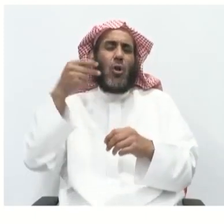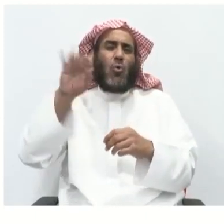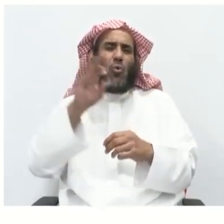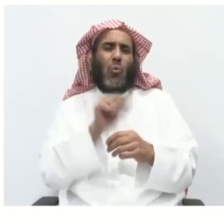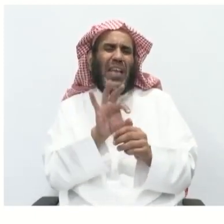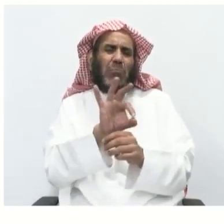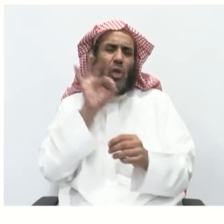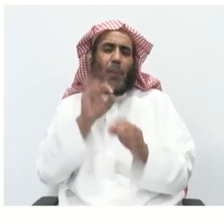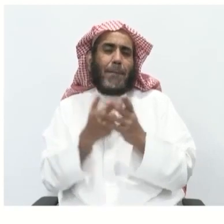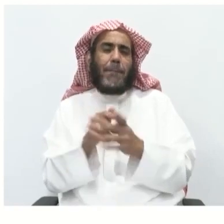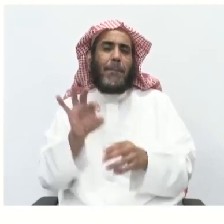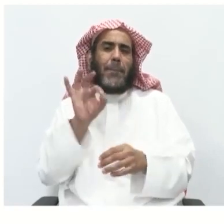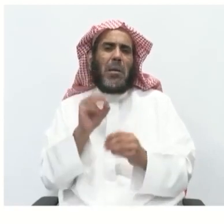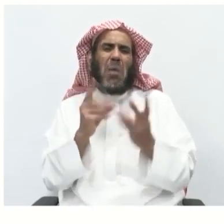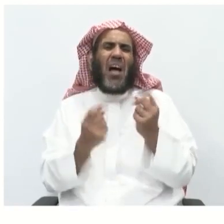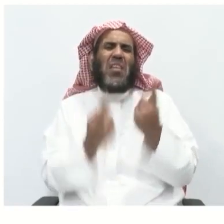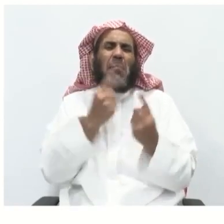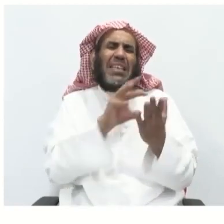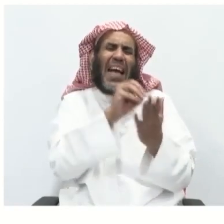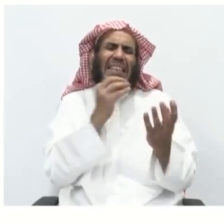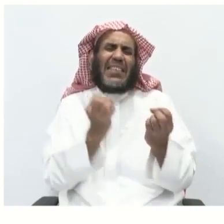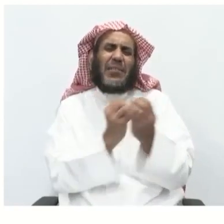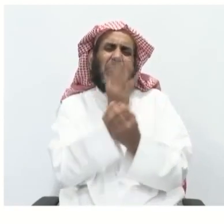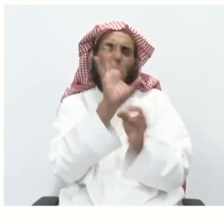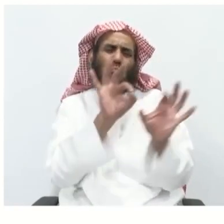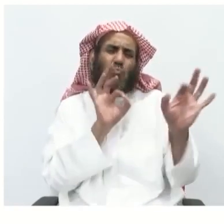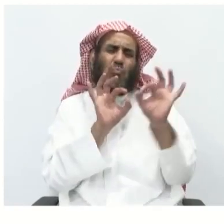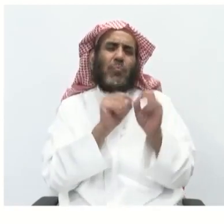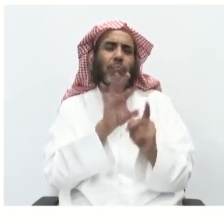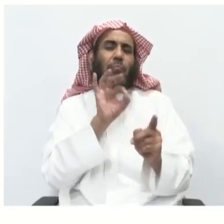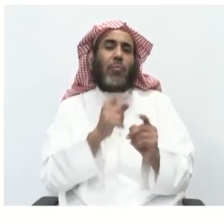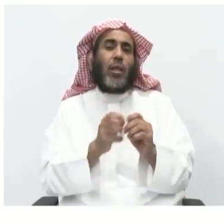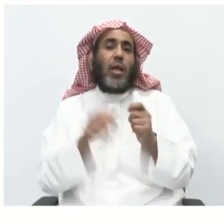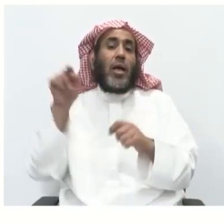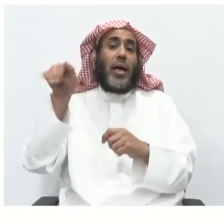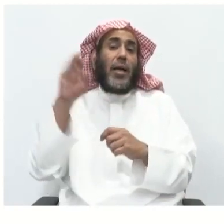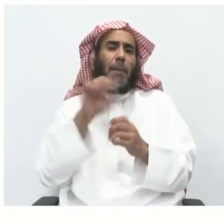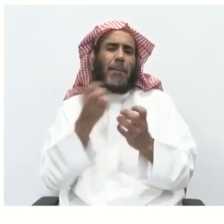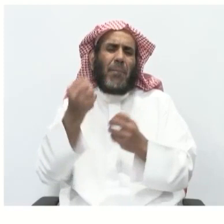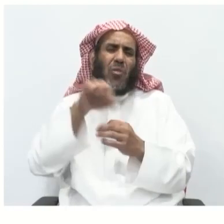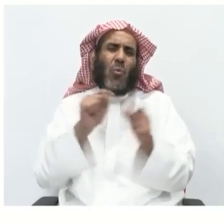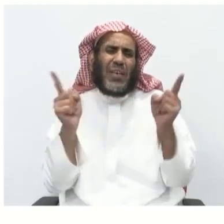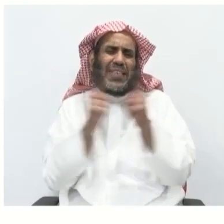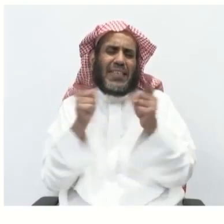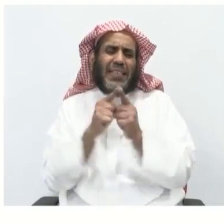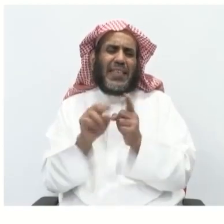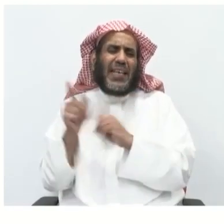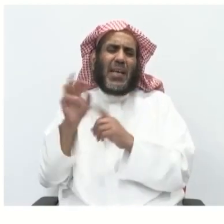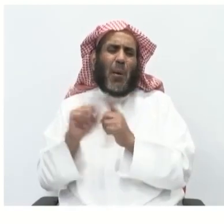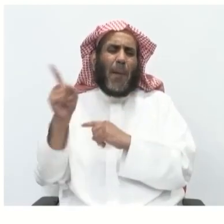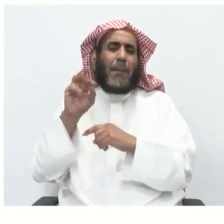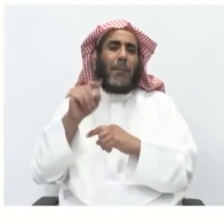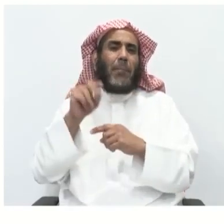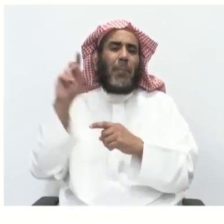المستخرج من بعض النباتات اذا حمض البيوت وهو اختصاره ب